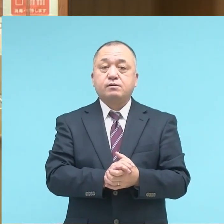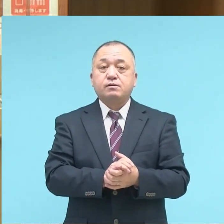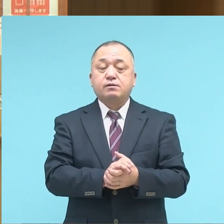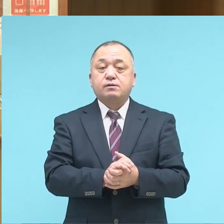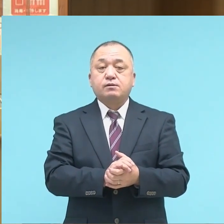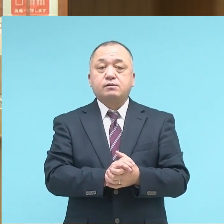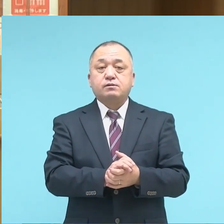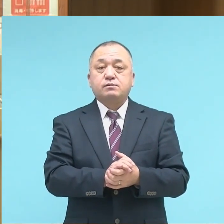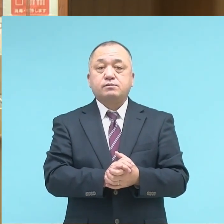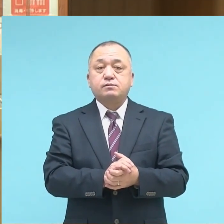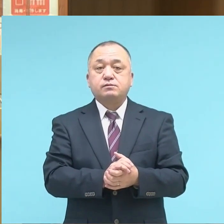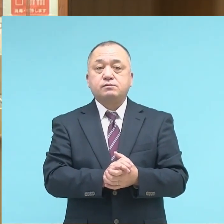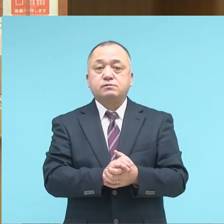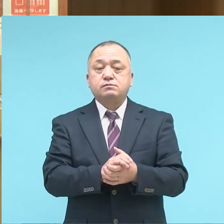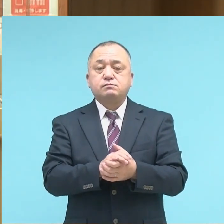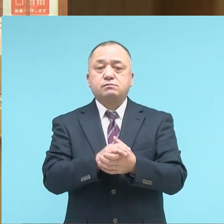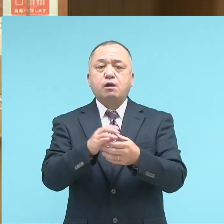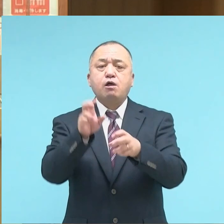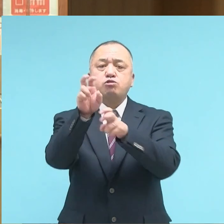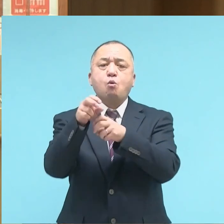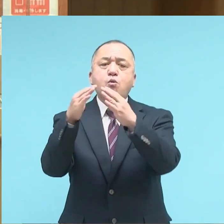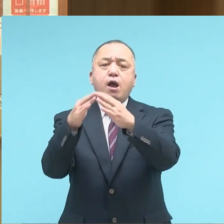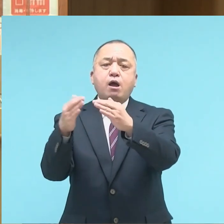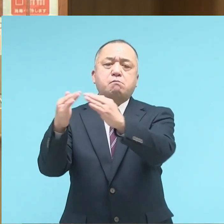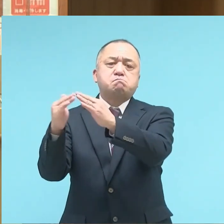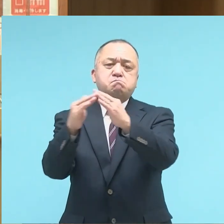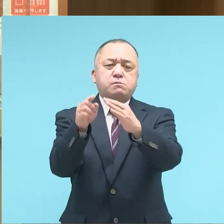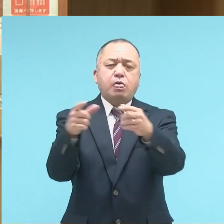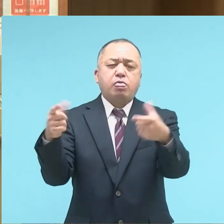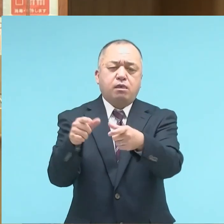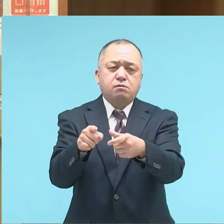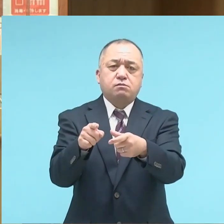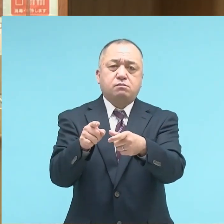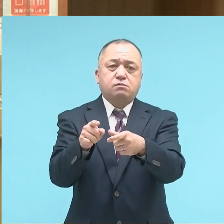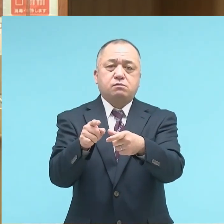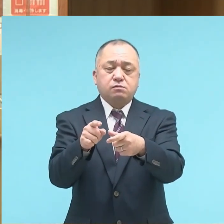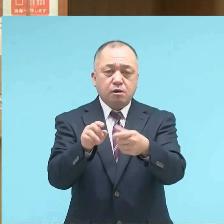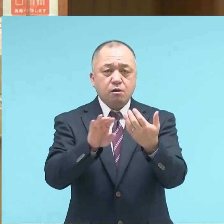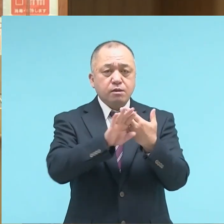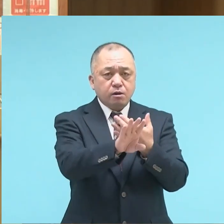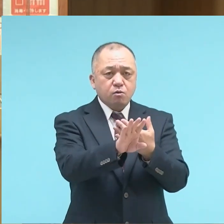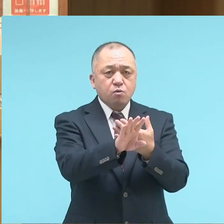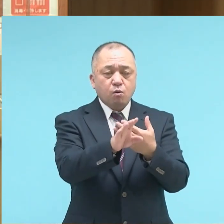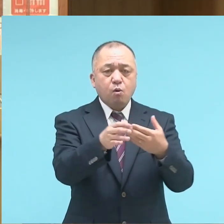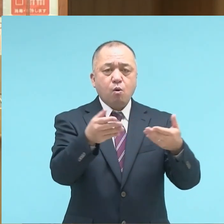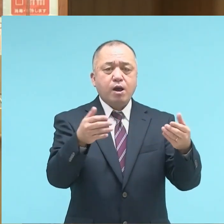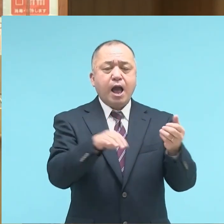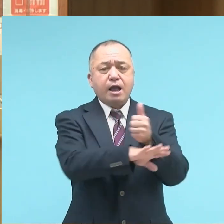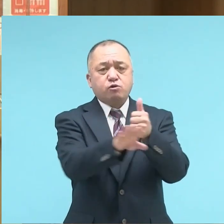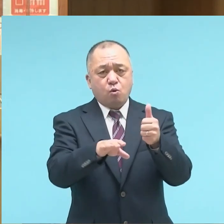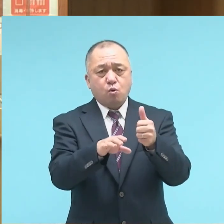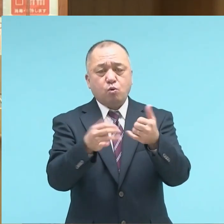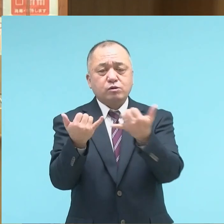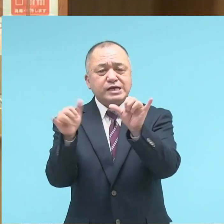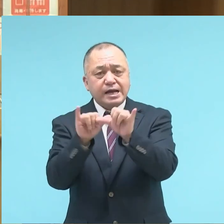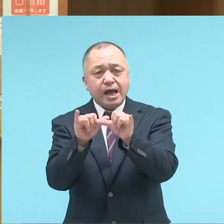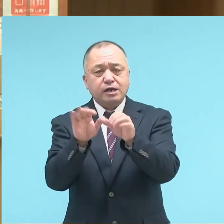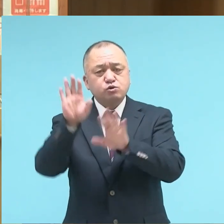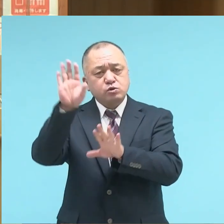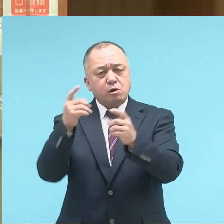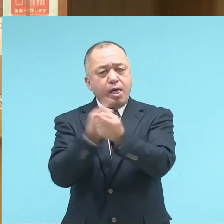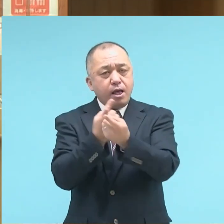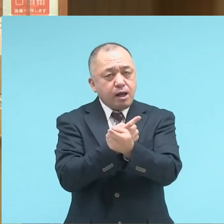個数の減少ですね、や他の産業における雇用環境の改善といった社会情勢の変化、こういったものが背景